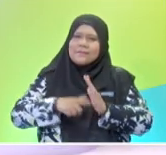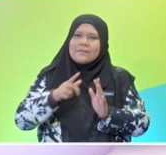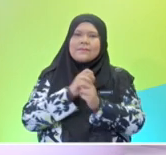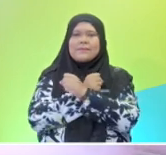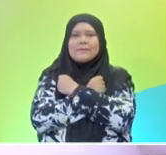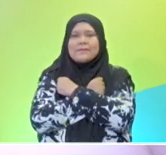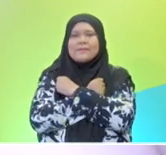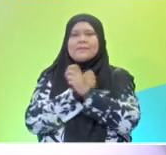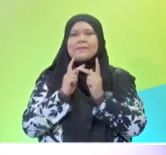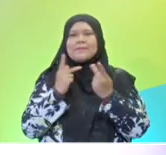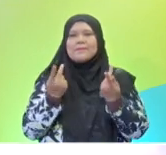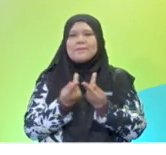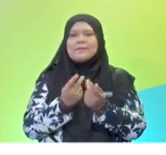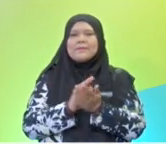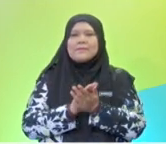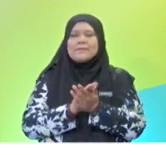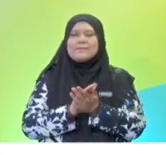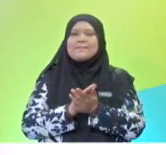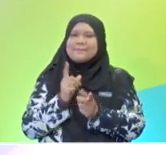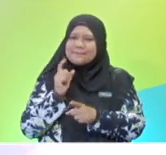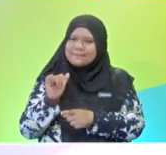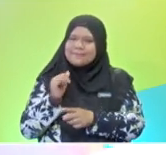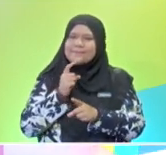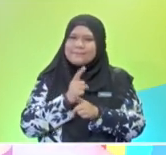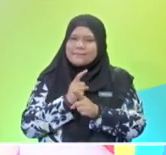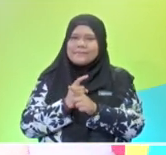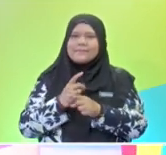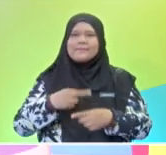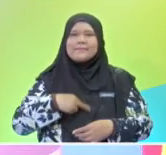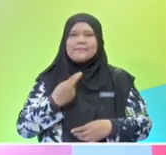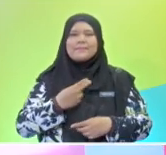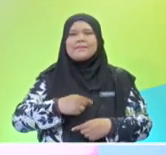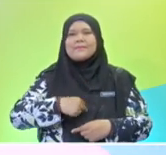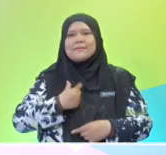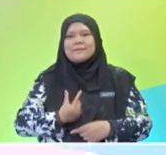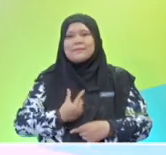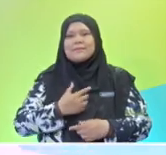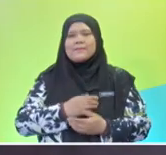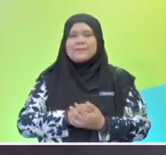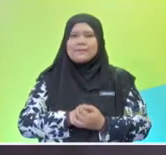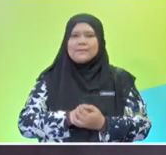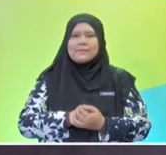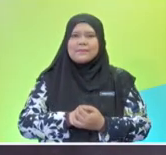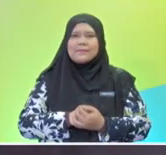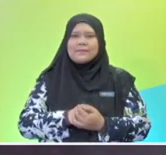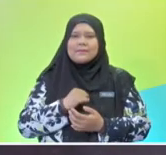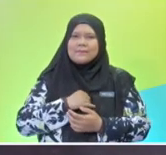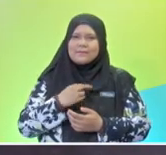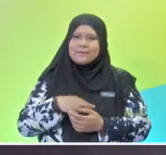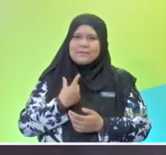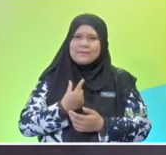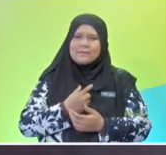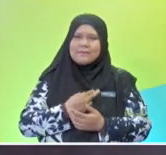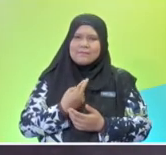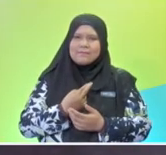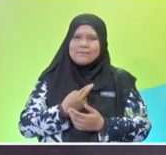sayang kepada keluarga. Tepat. Okay, gembira. Kita akan rasa gembira. Jadi, saya rasa kan saya pasti murid-murid